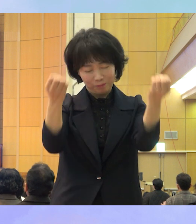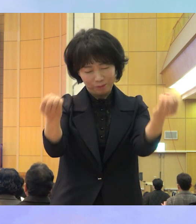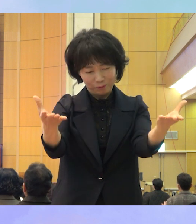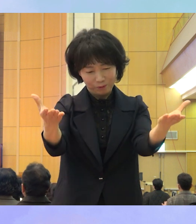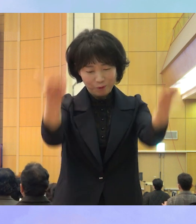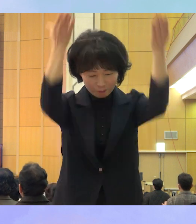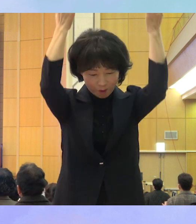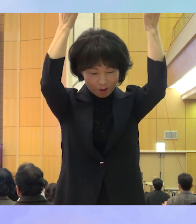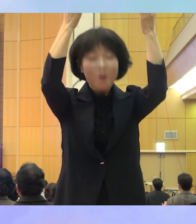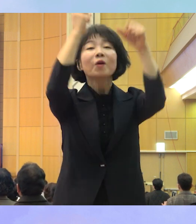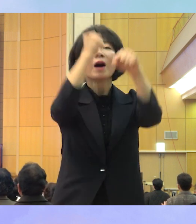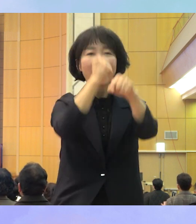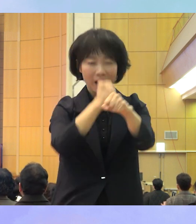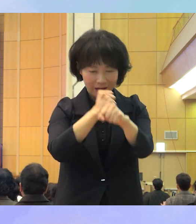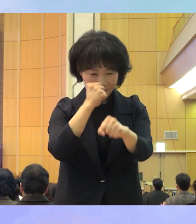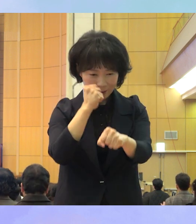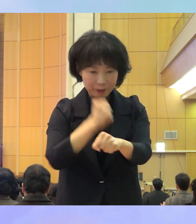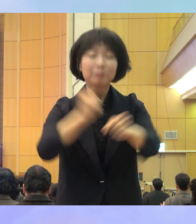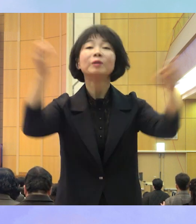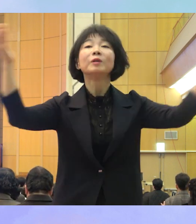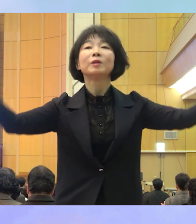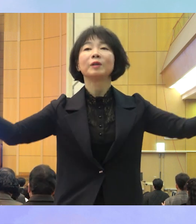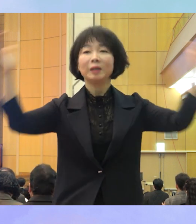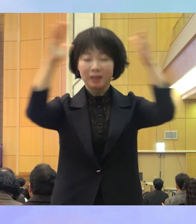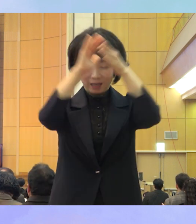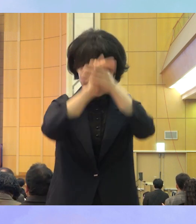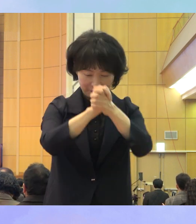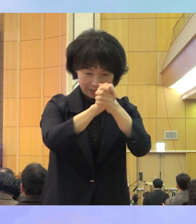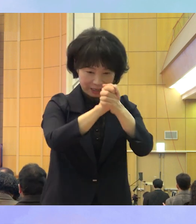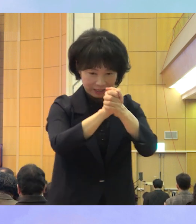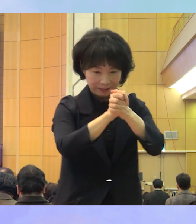하나님 축복하심을.